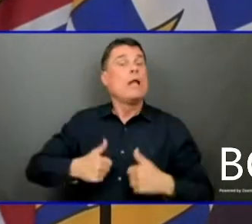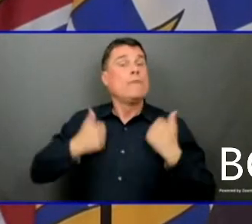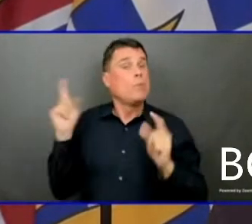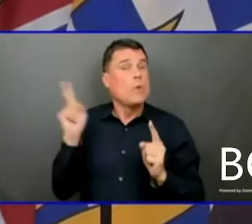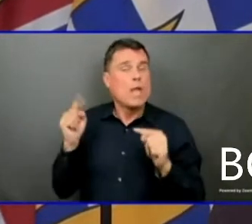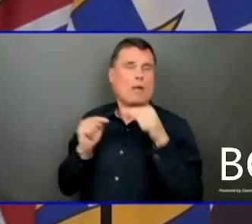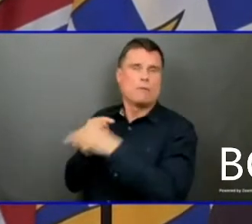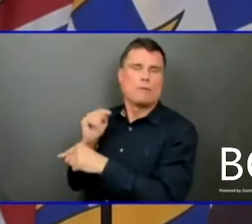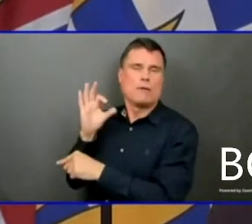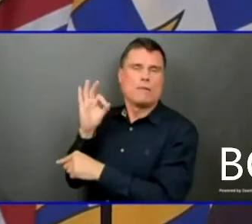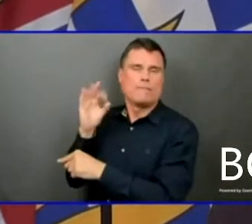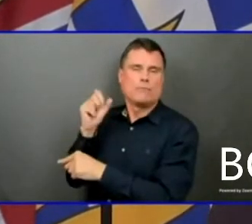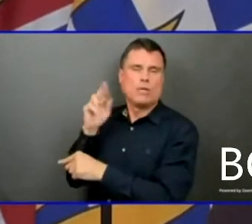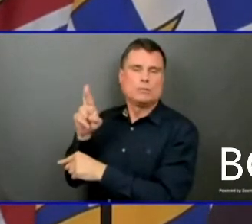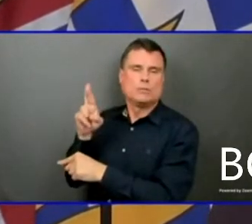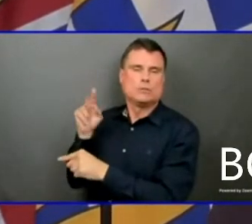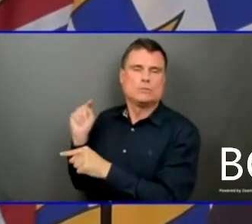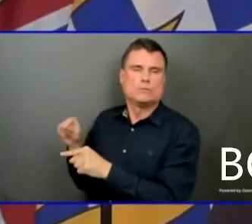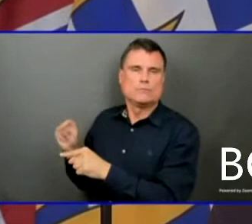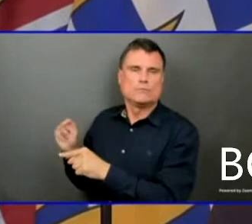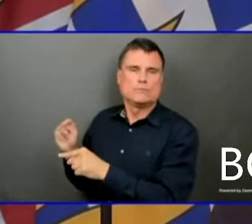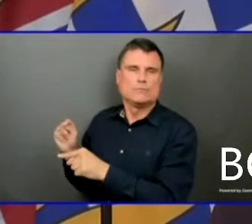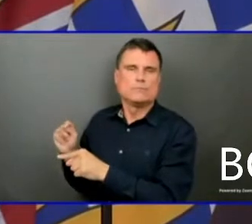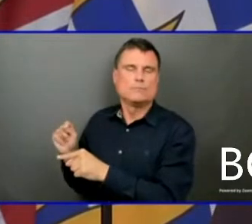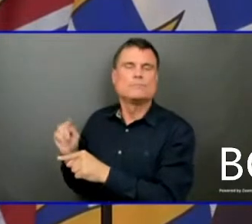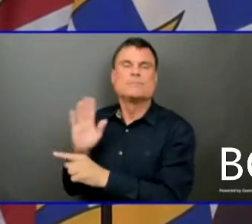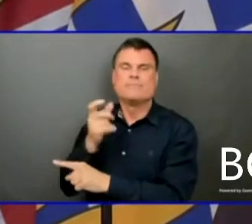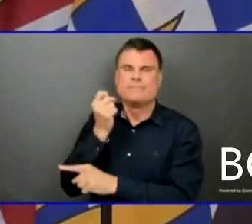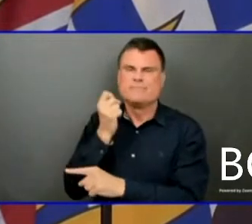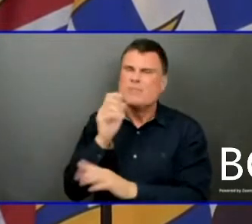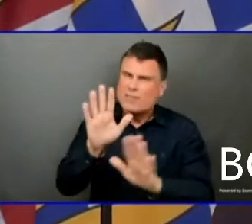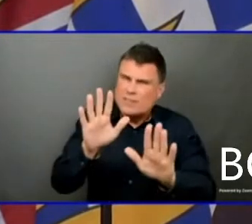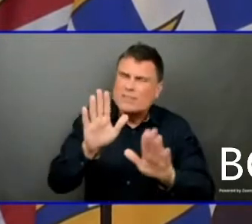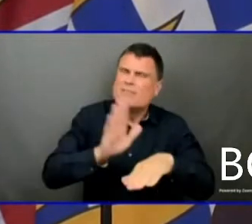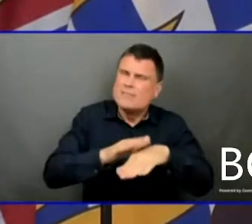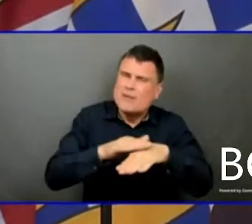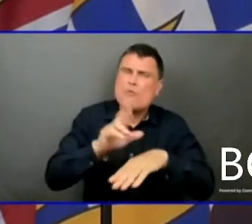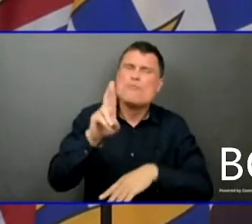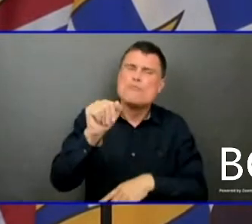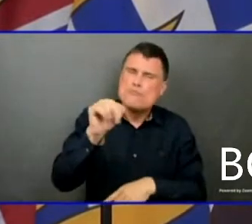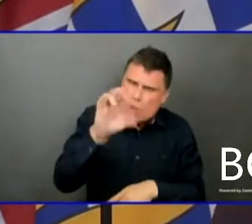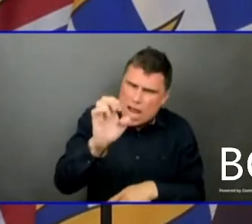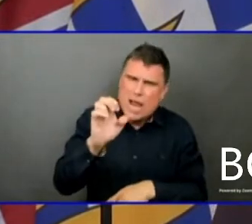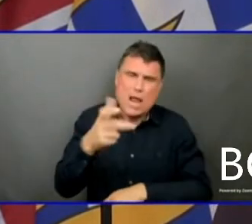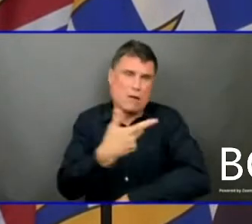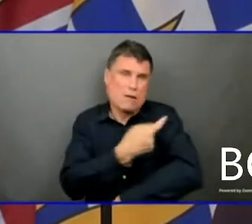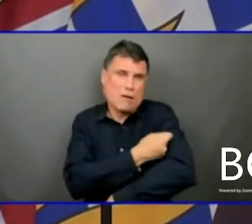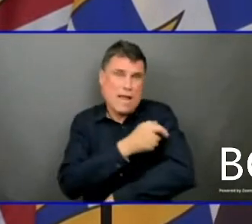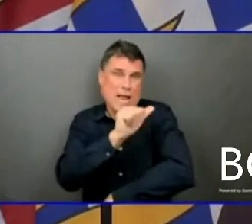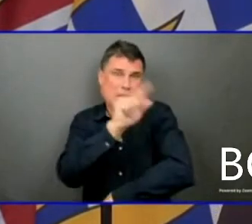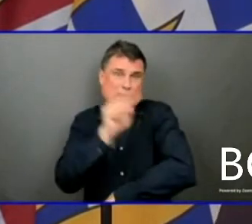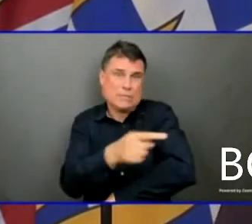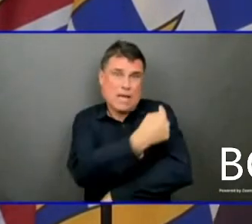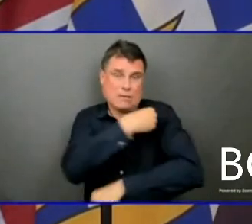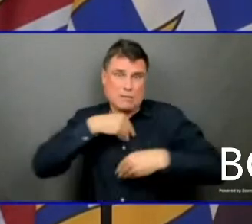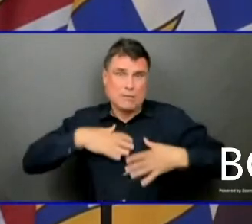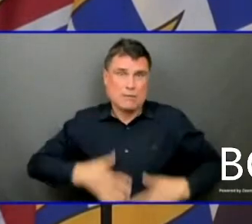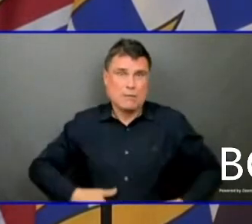a rare but very serious 我们都知道这个是这个情况很严重，虽然很少案